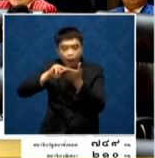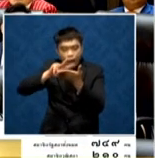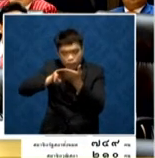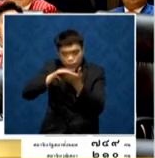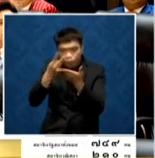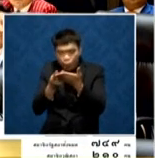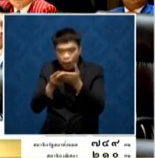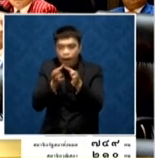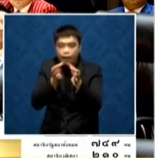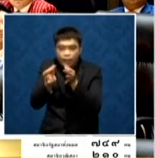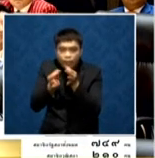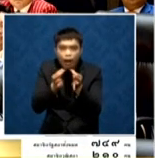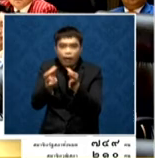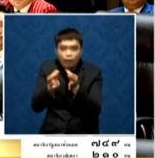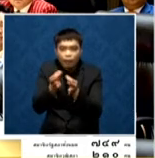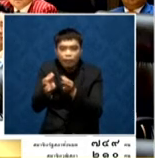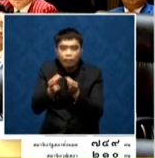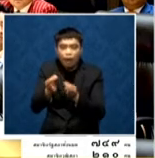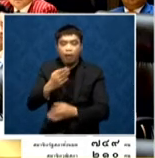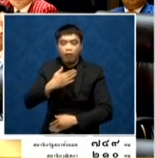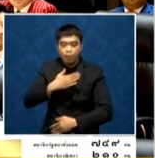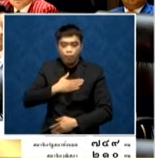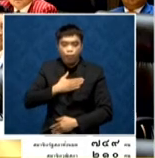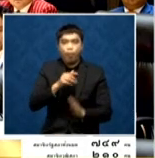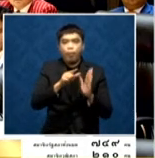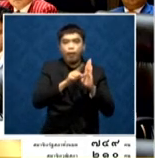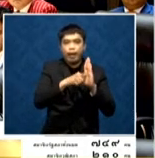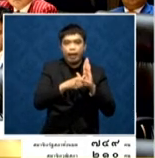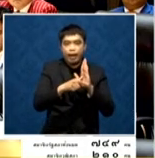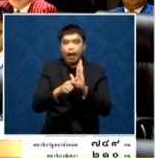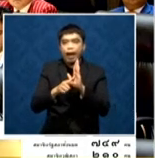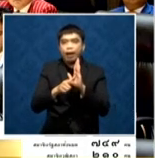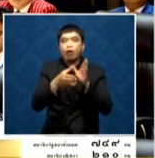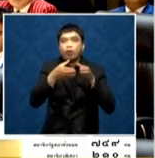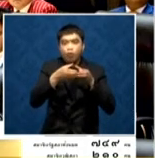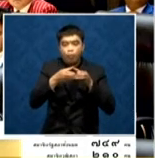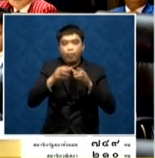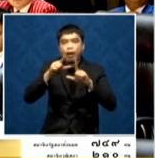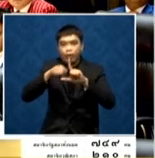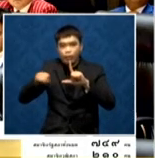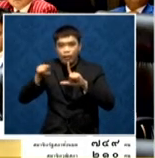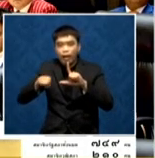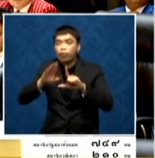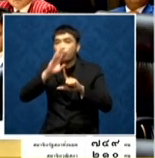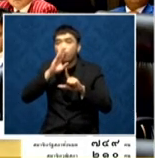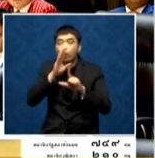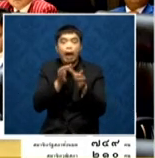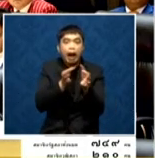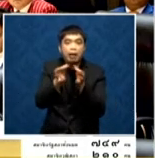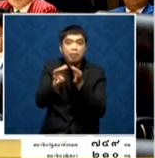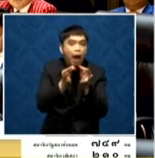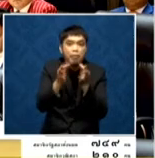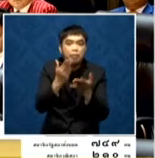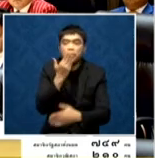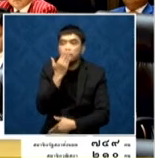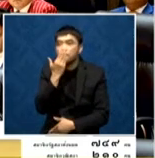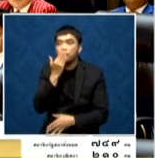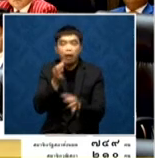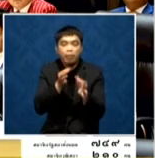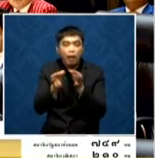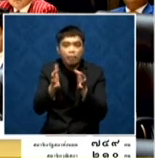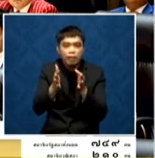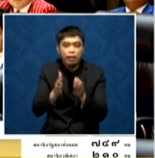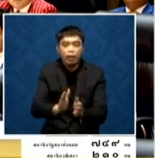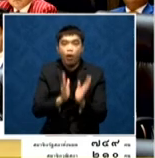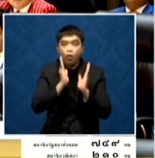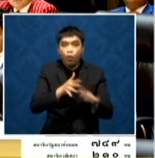ได้พอทำใจได้แต่ว่าทั้งหมดเนี่ยนะมันจะทำให้ พื่อไทยอ่ะอนาคตก็ไม่ ม ีในแง่นึ